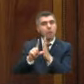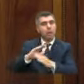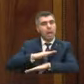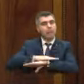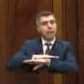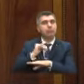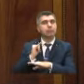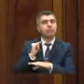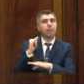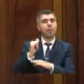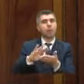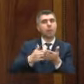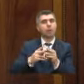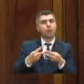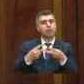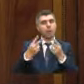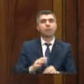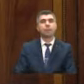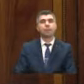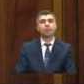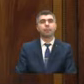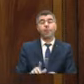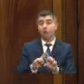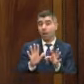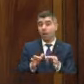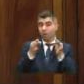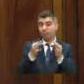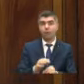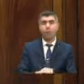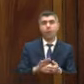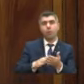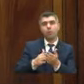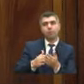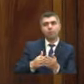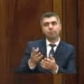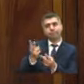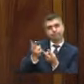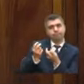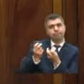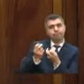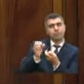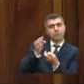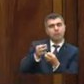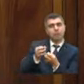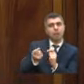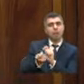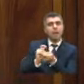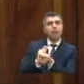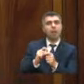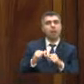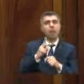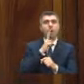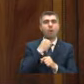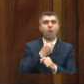كثابت دستوري من ثوابت الأمة. لأجل ذلك انتظرنا هذا التعديل الحكومي على أحر من الجبر لنمحص النظر